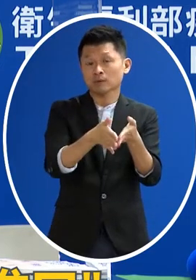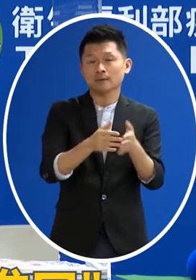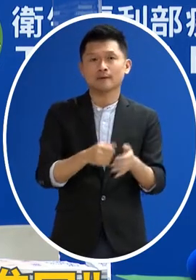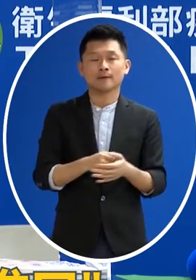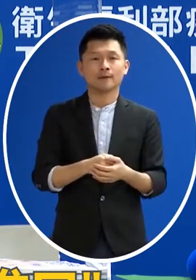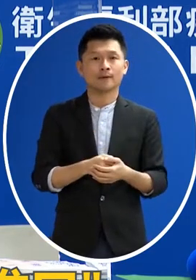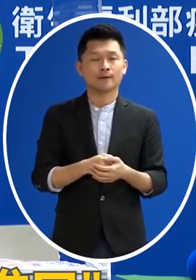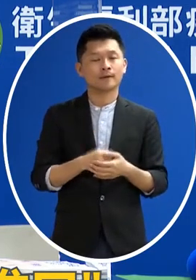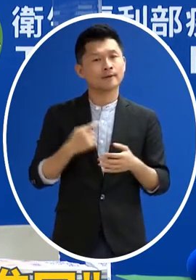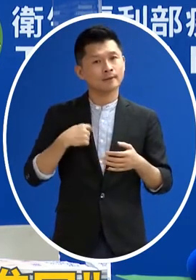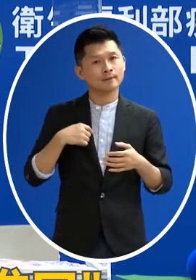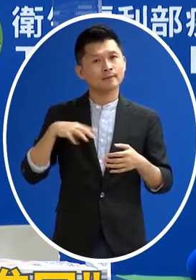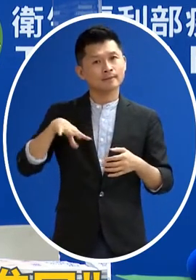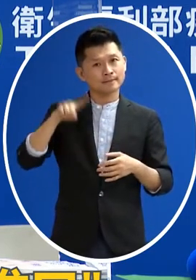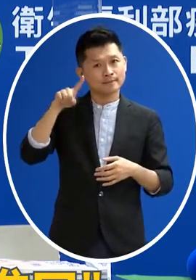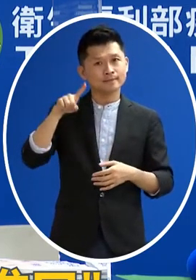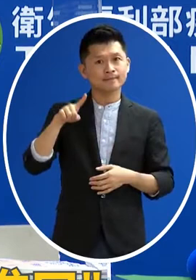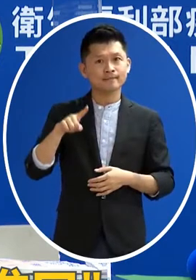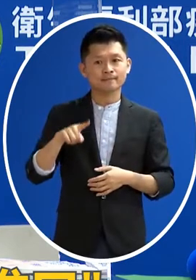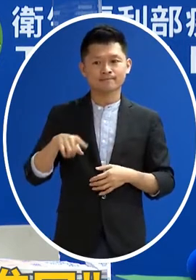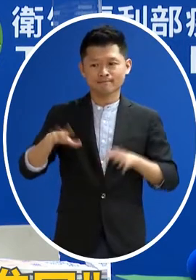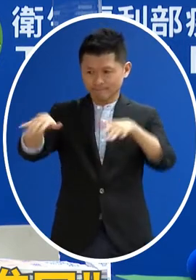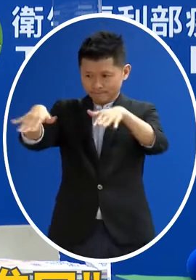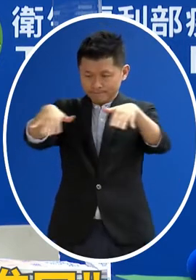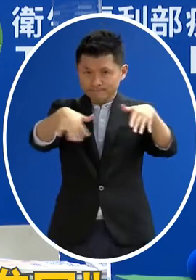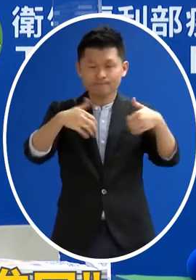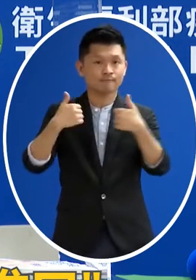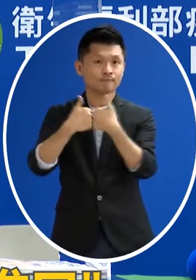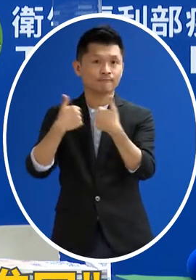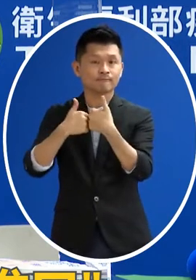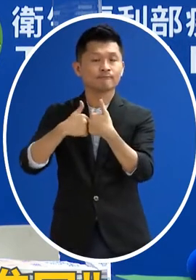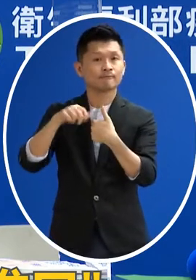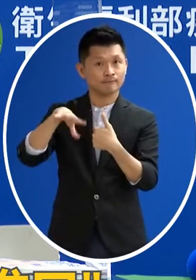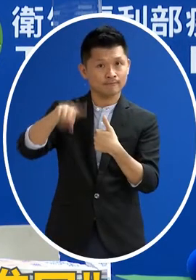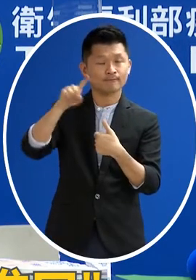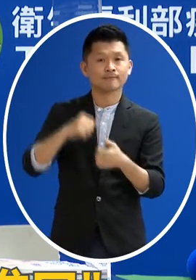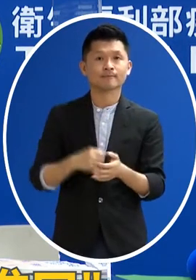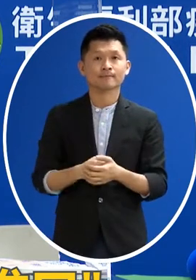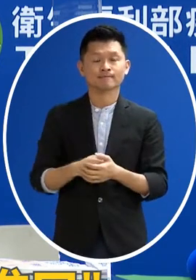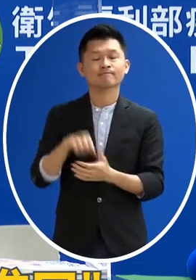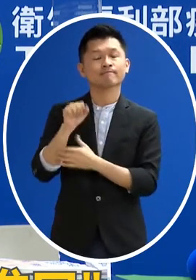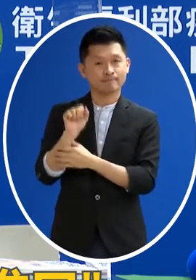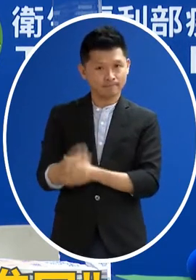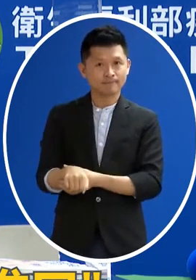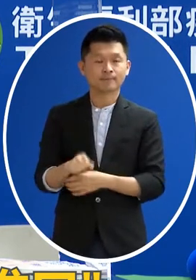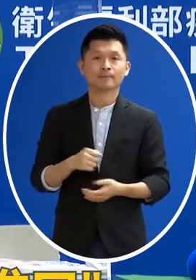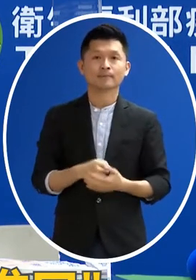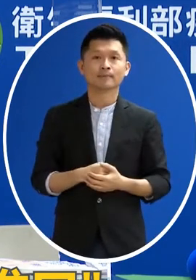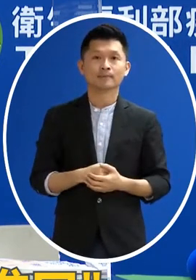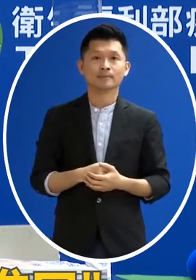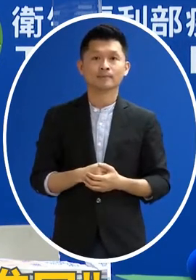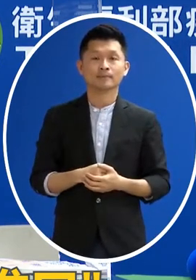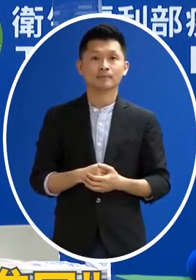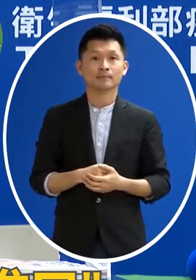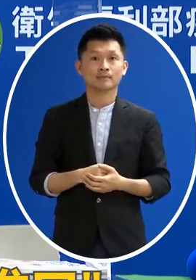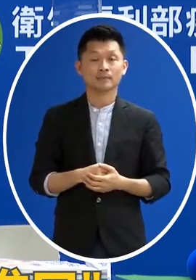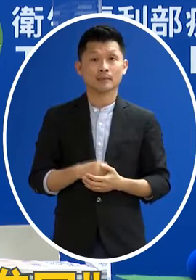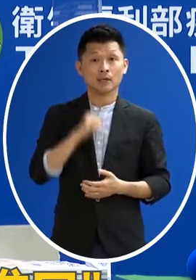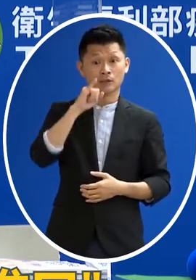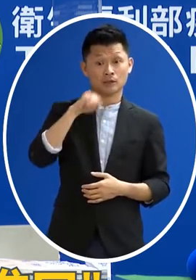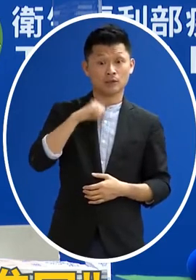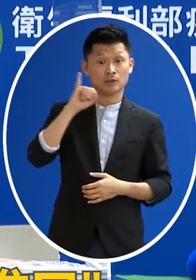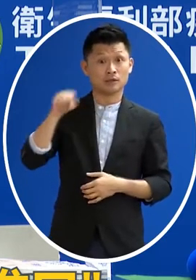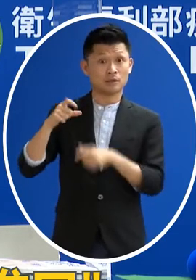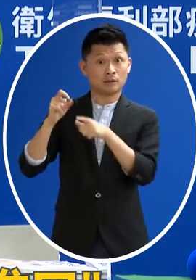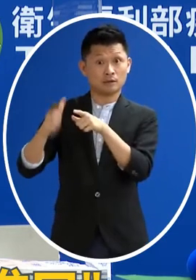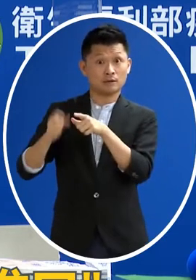一个大概开了一个会议哈，那然后就先同意，我们那天有同意这个JJ哈，JJ的